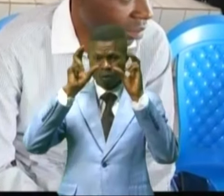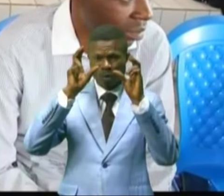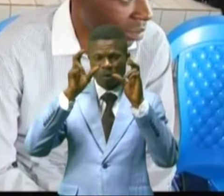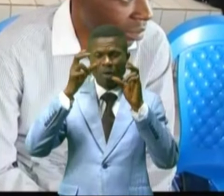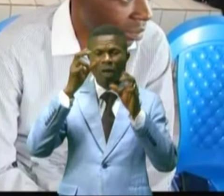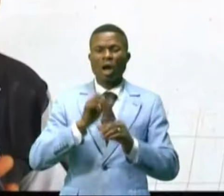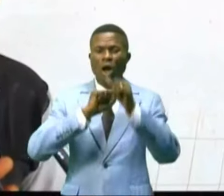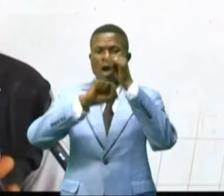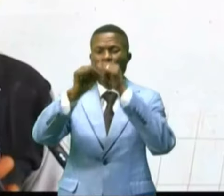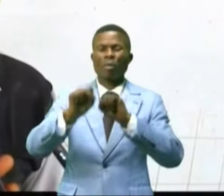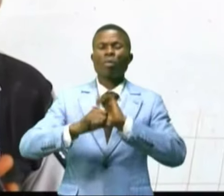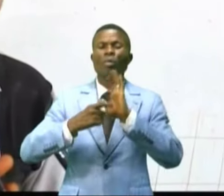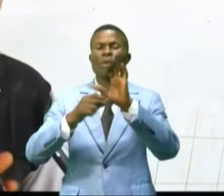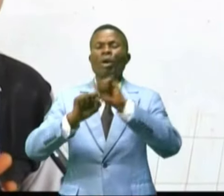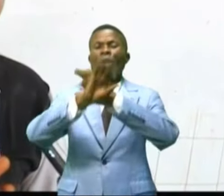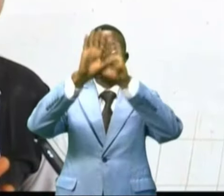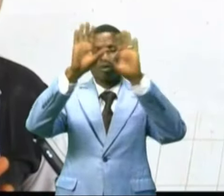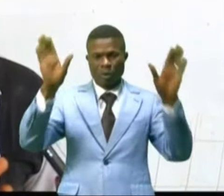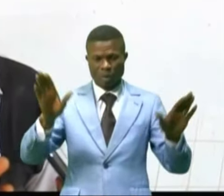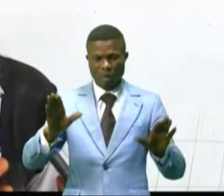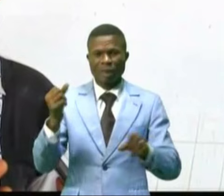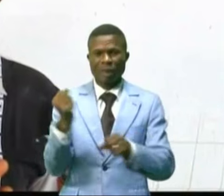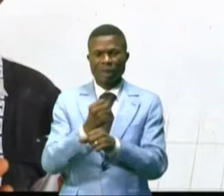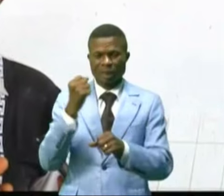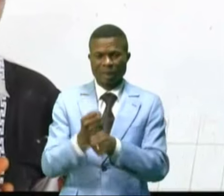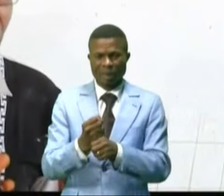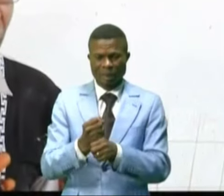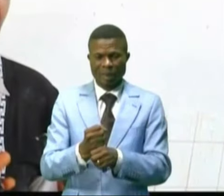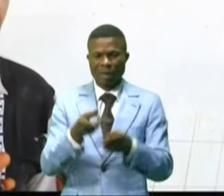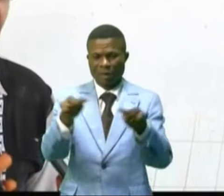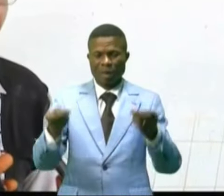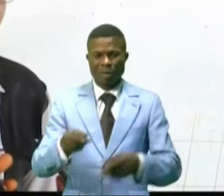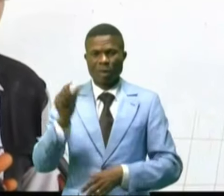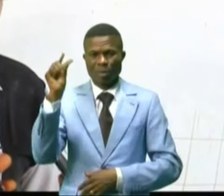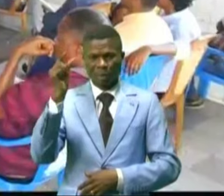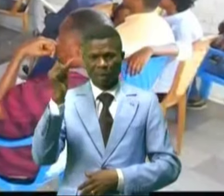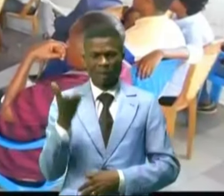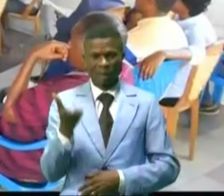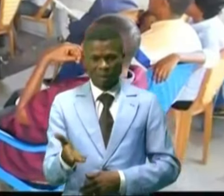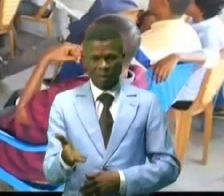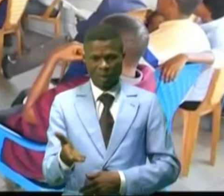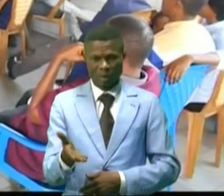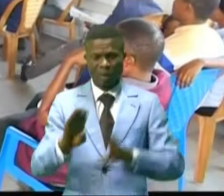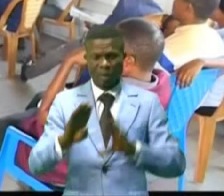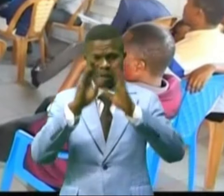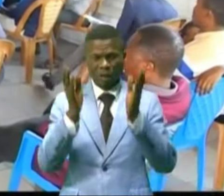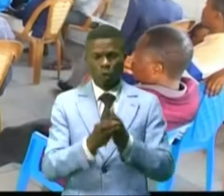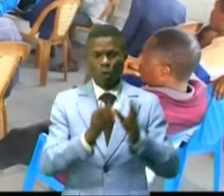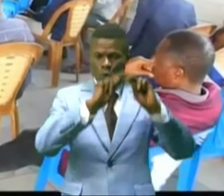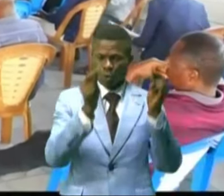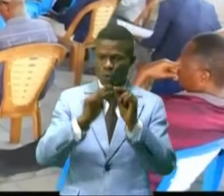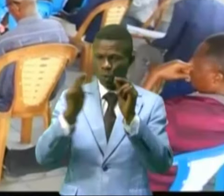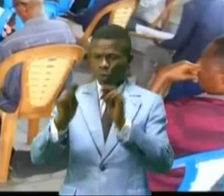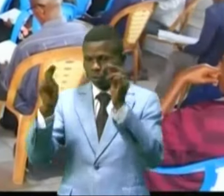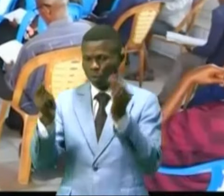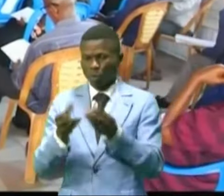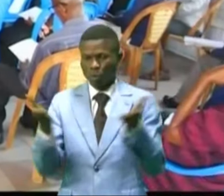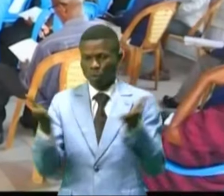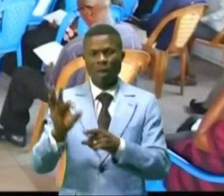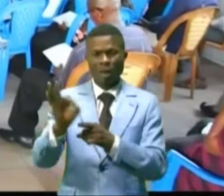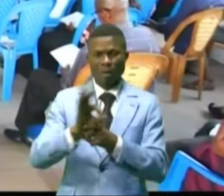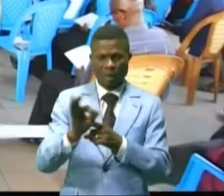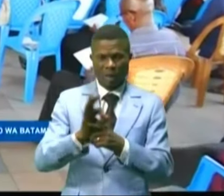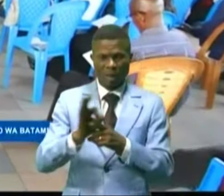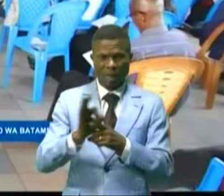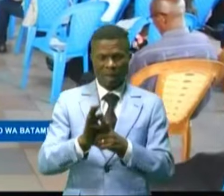la transparence dans la transibilité dans le secteur minier. Toutes les parties prenantes à ces assises ont